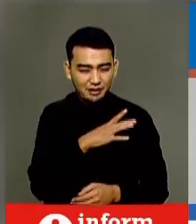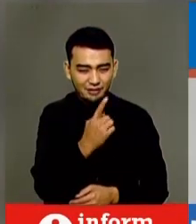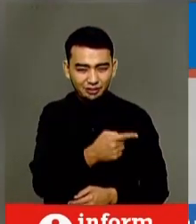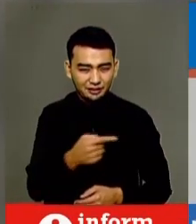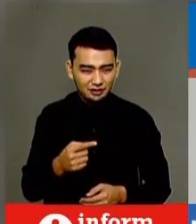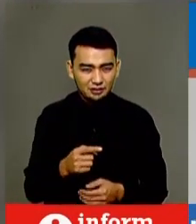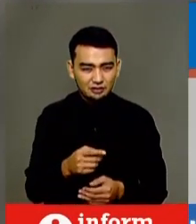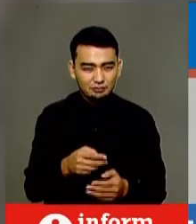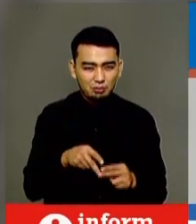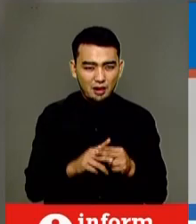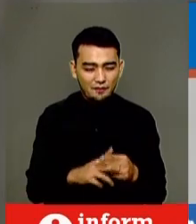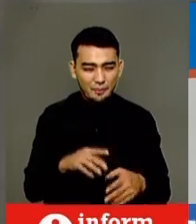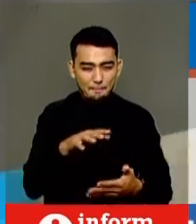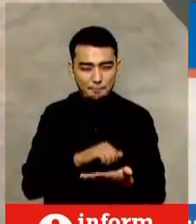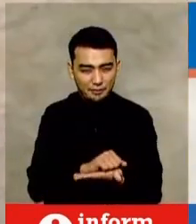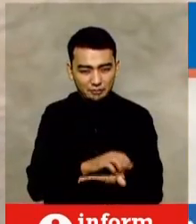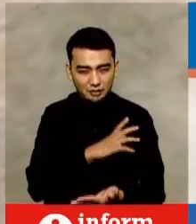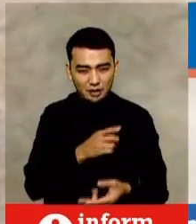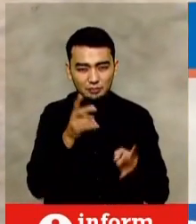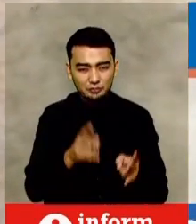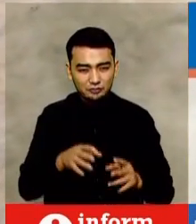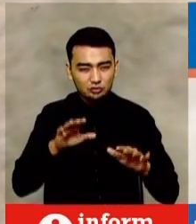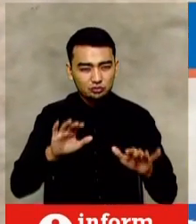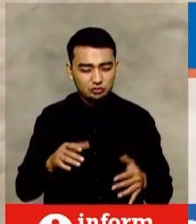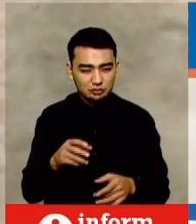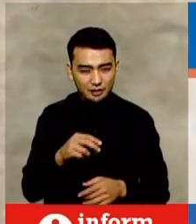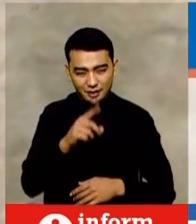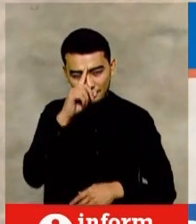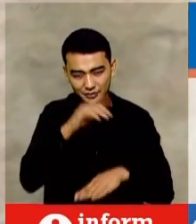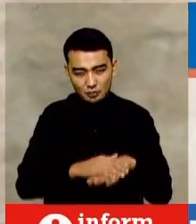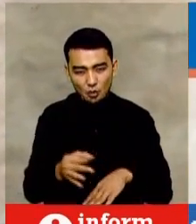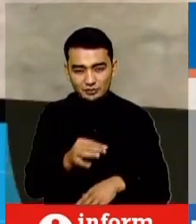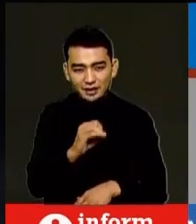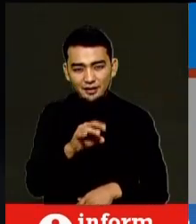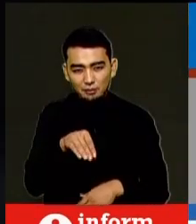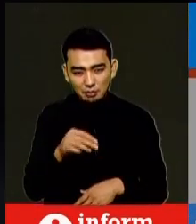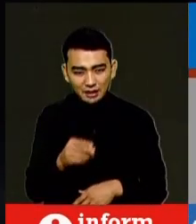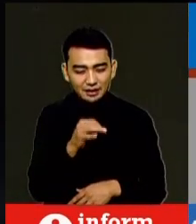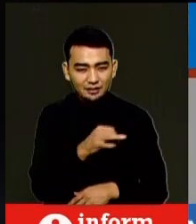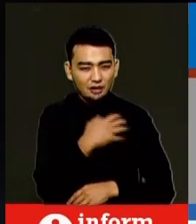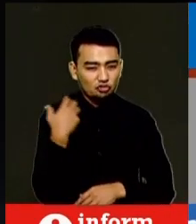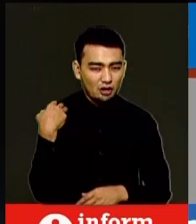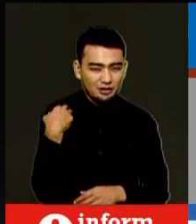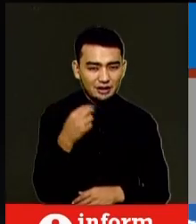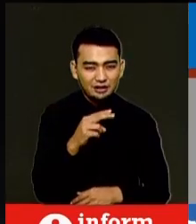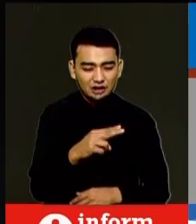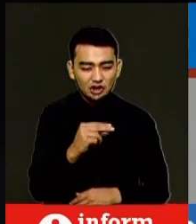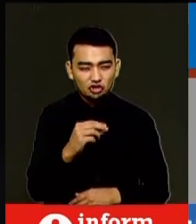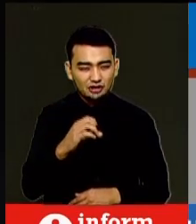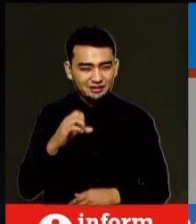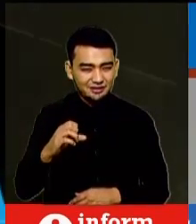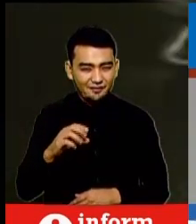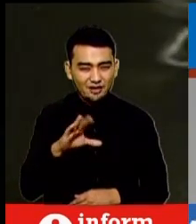здание частично обрушилось. На месте происшествия побывали аким области Ермек Кушербаев и начальник ДЧС Восточного